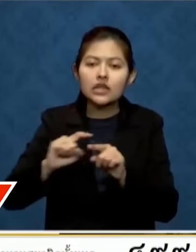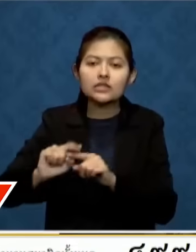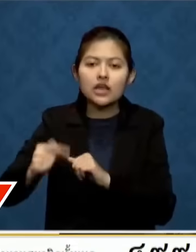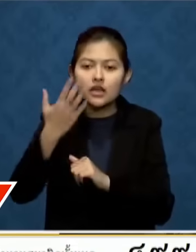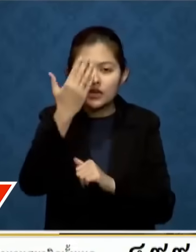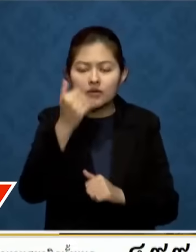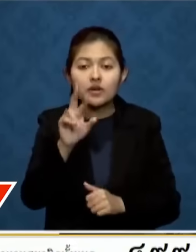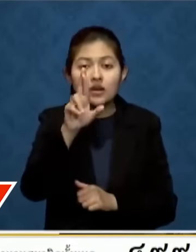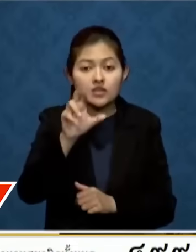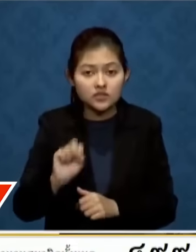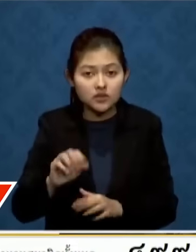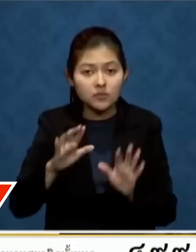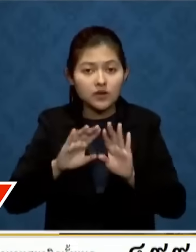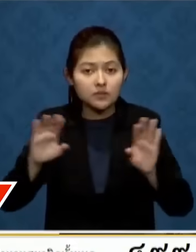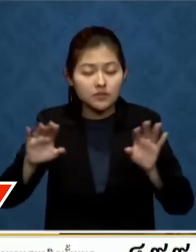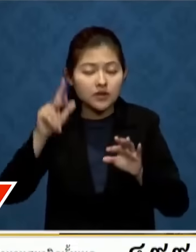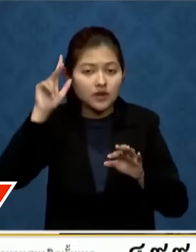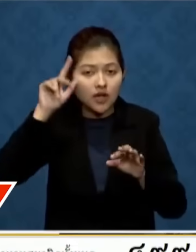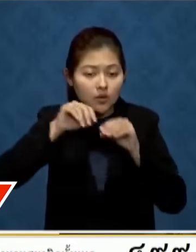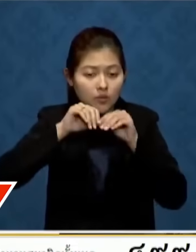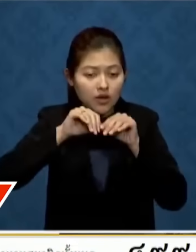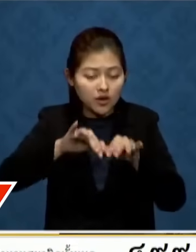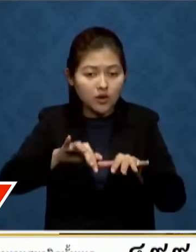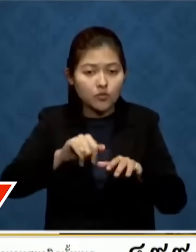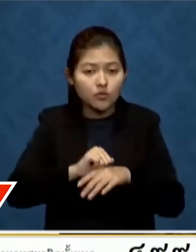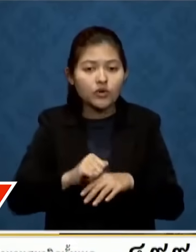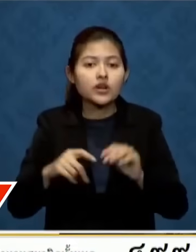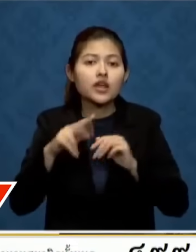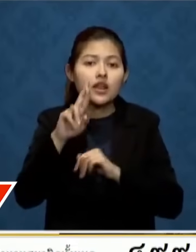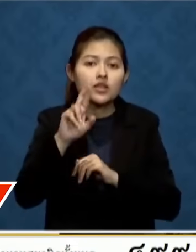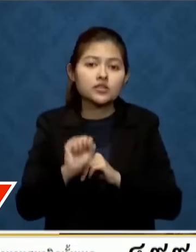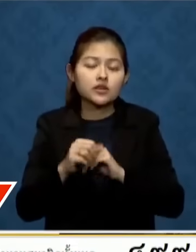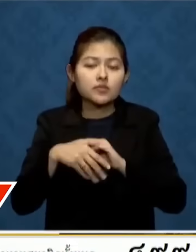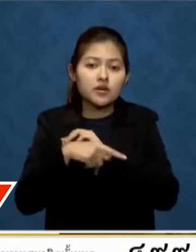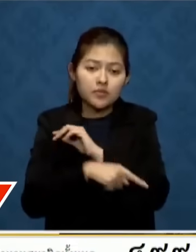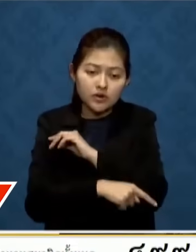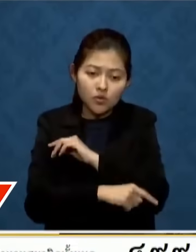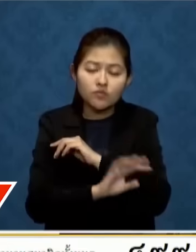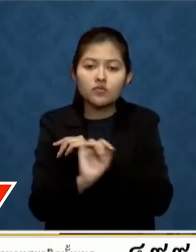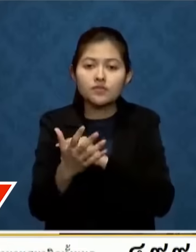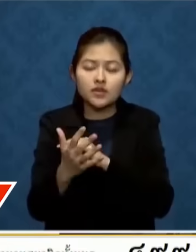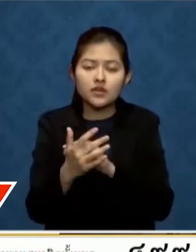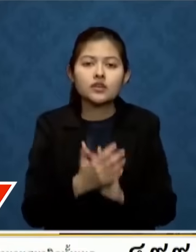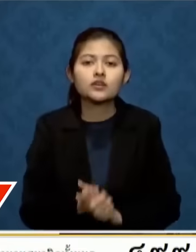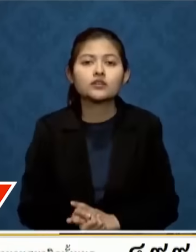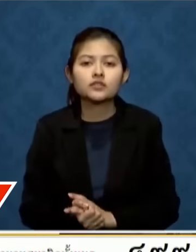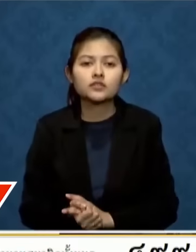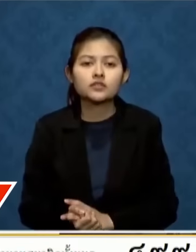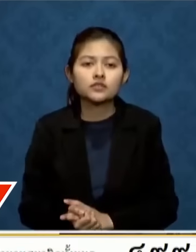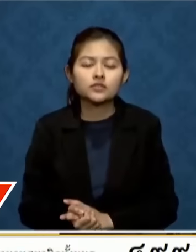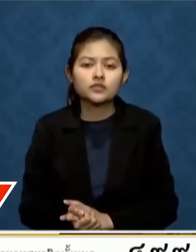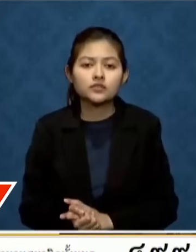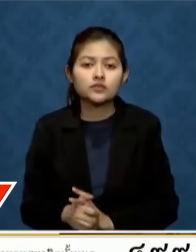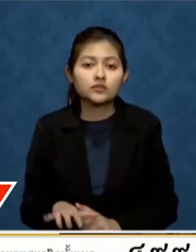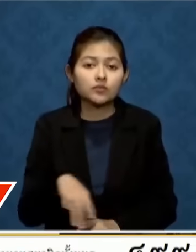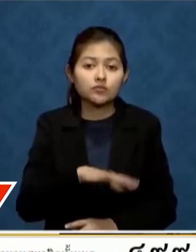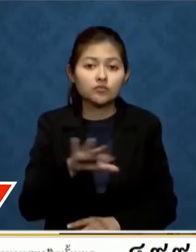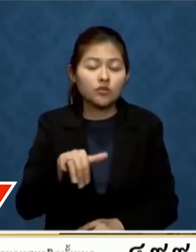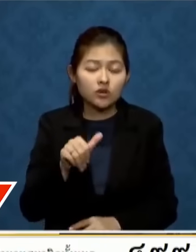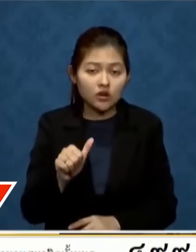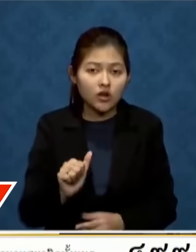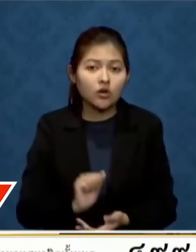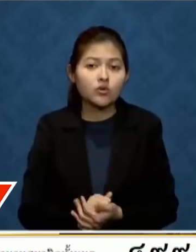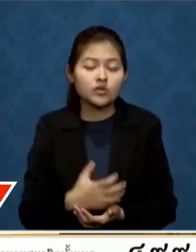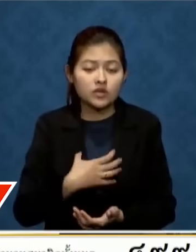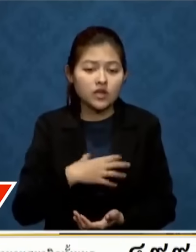สภาถึงไม่ยอมที่จะเปิดเผยข้อมูลหรือว่าทำให้รัฐสภามันโปร่งใสนะคะถ้าเกิดว่าเราอยากจะให้รั